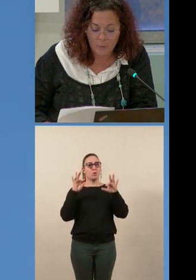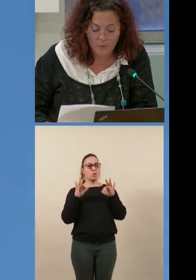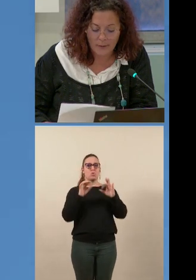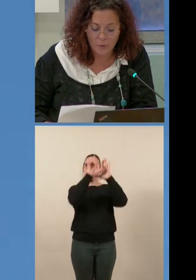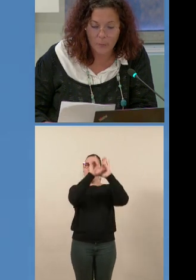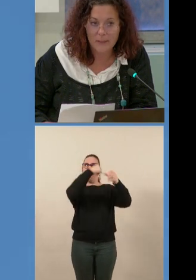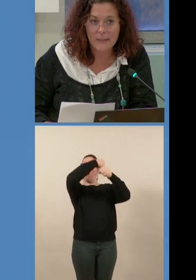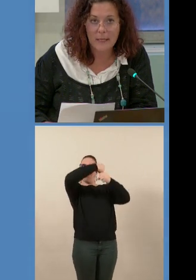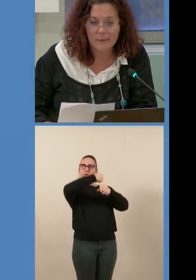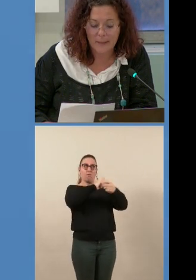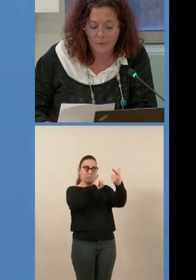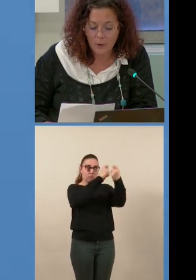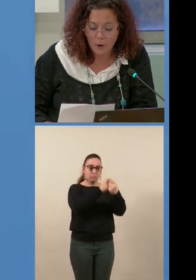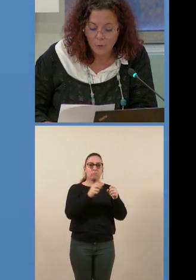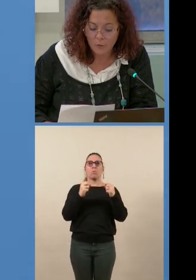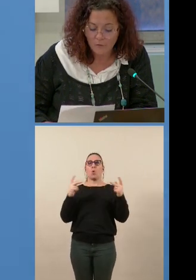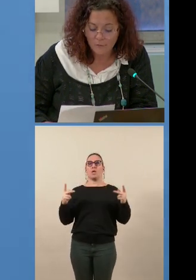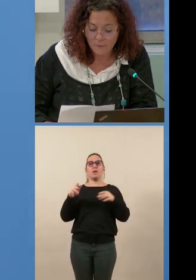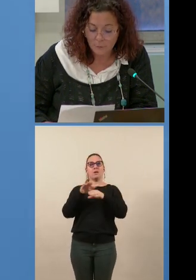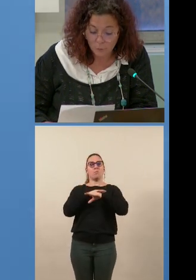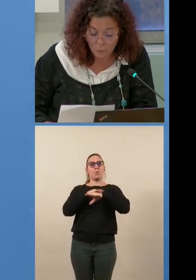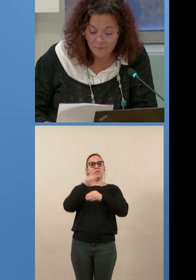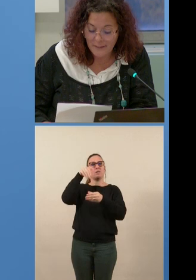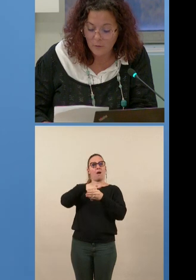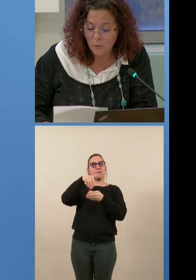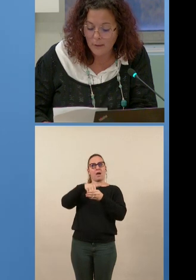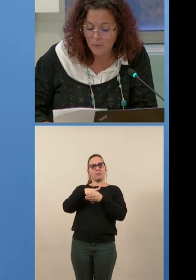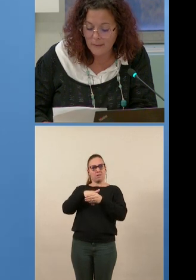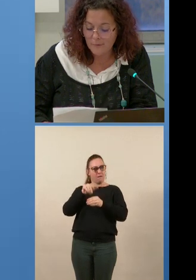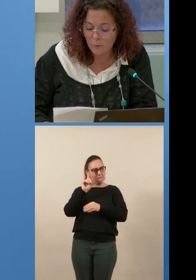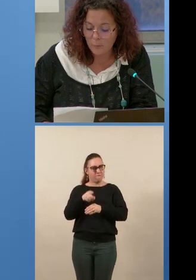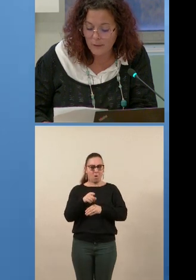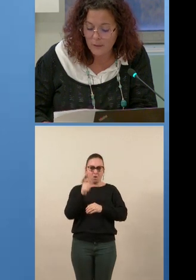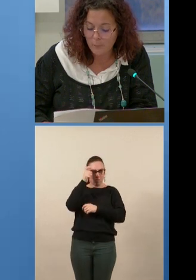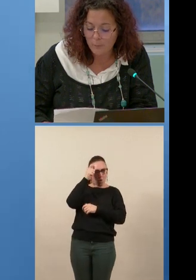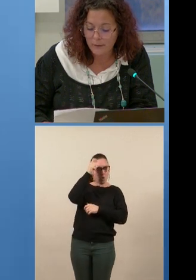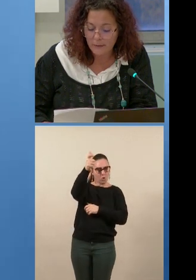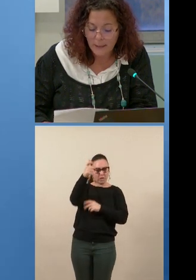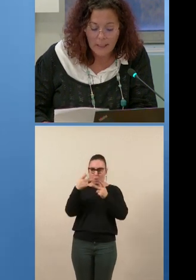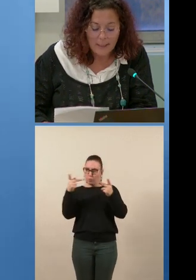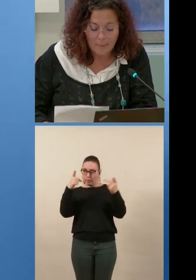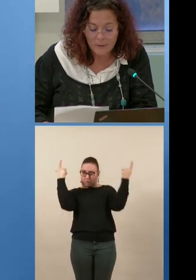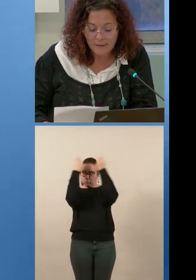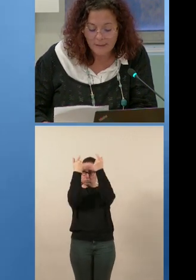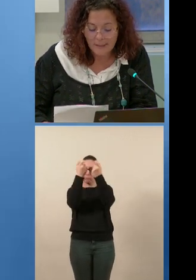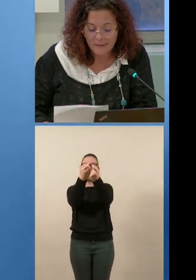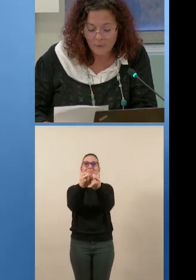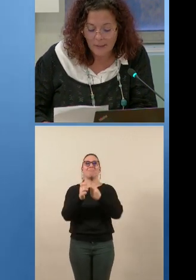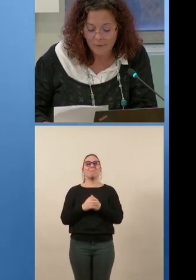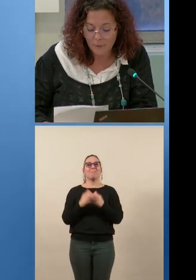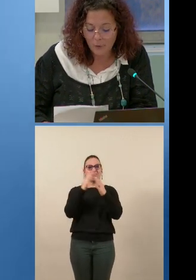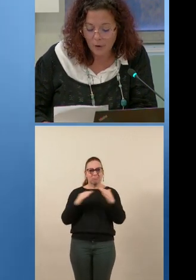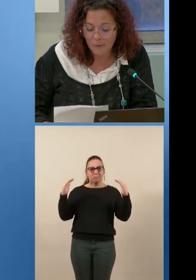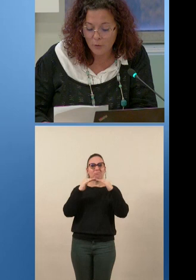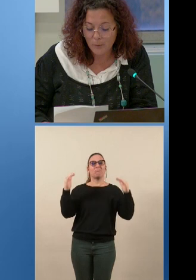règlementaires nos politiques internes ne doivent se doivent d'être en cohérence avec nos politiques publiques la politique d'égalité de la